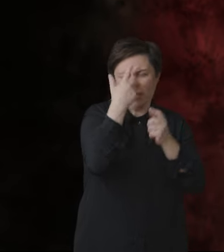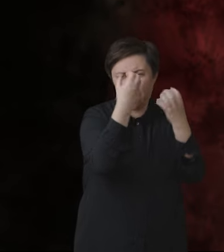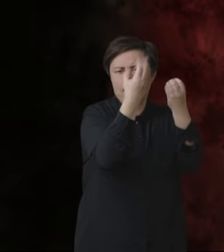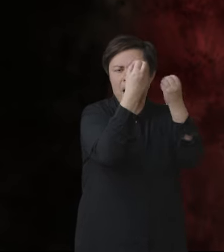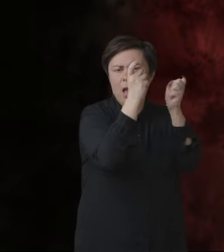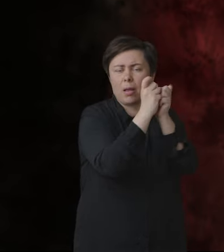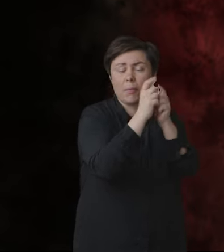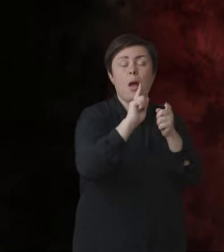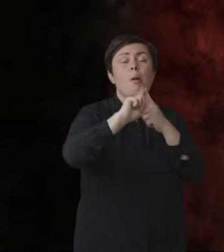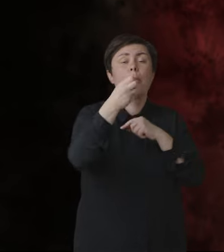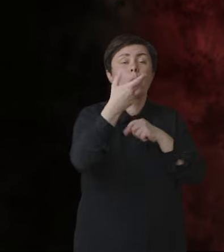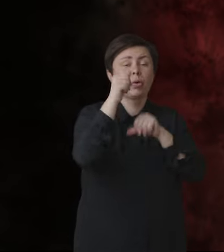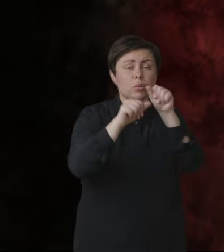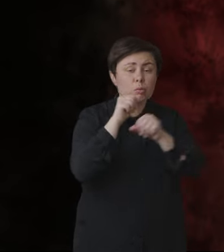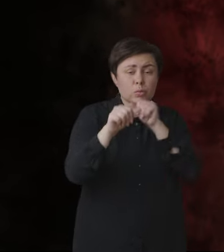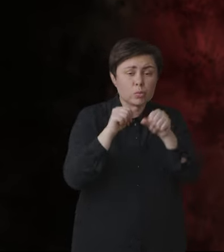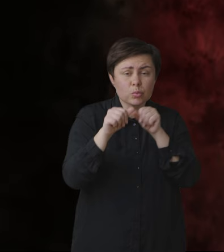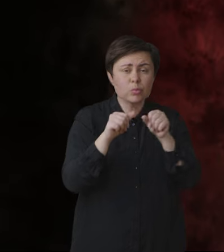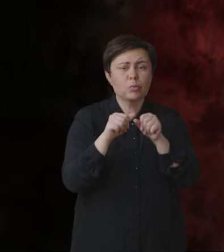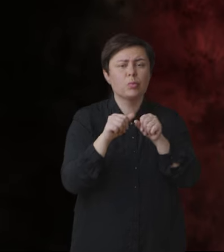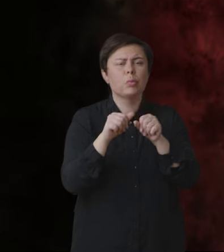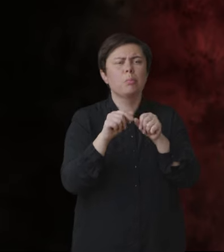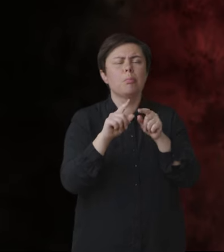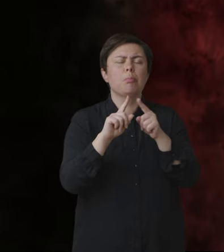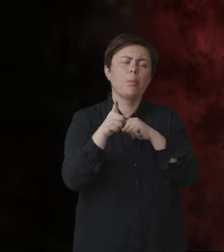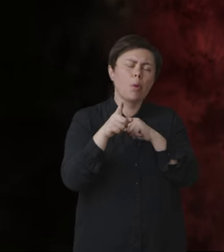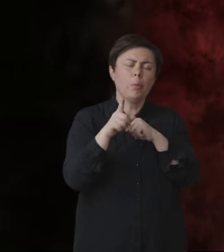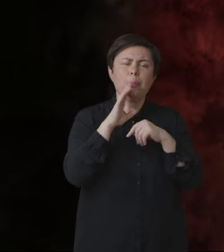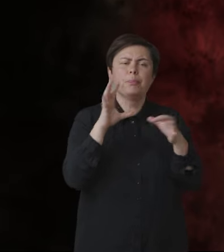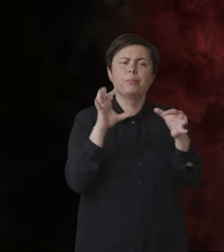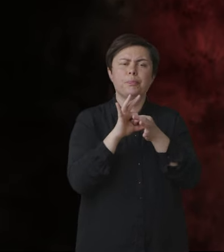Po kilku latach, bo to była bezpośrednio